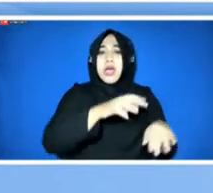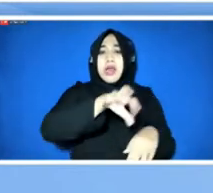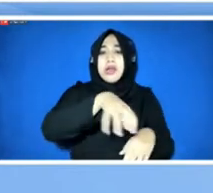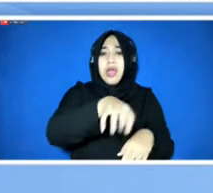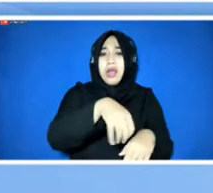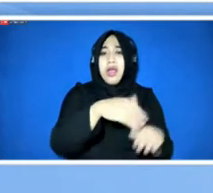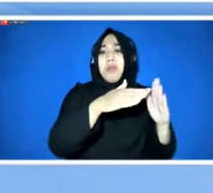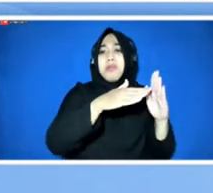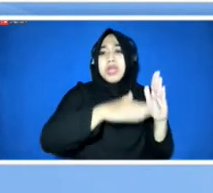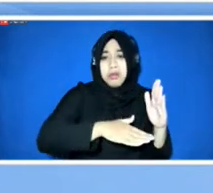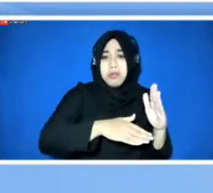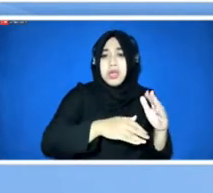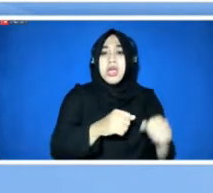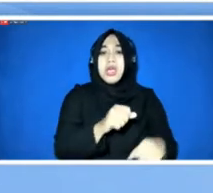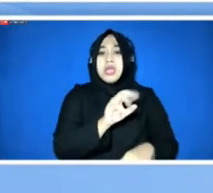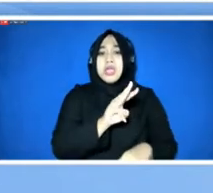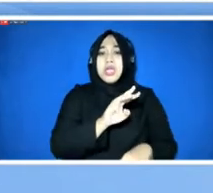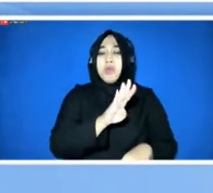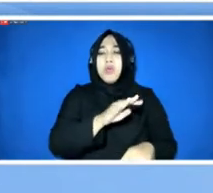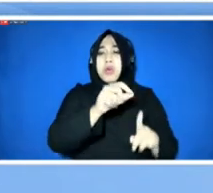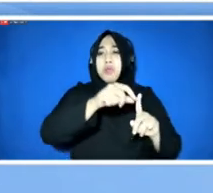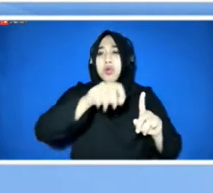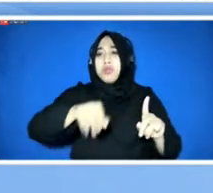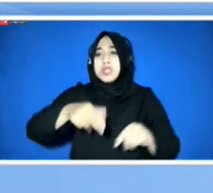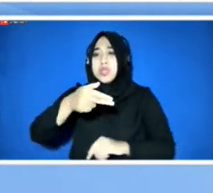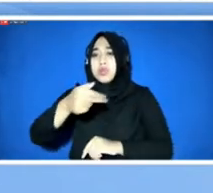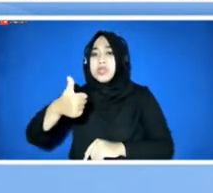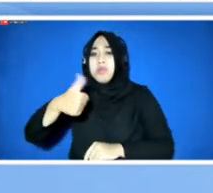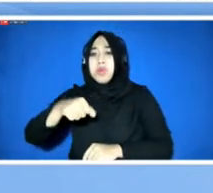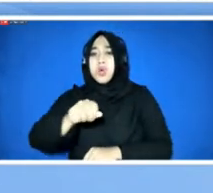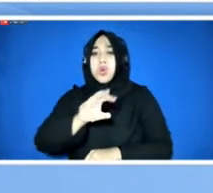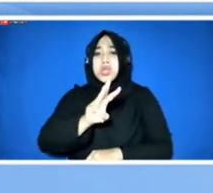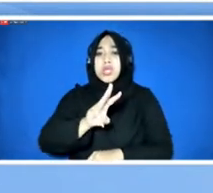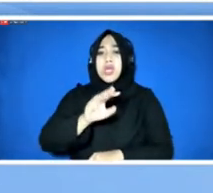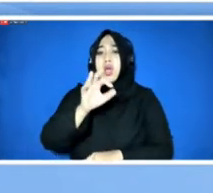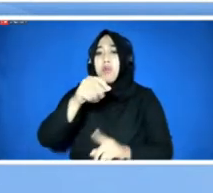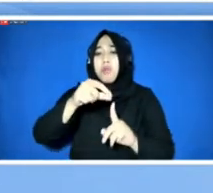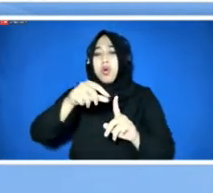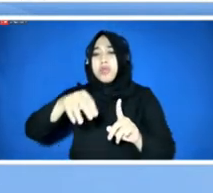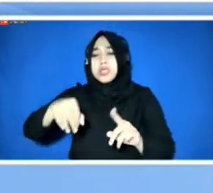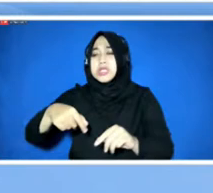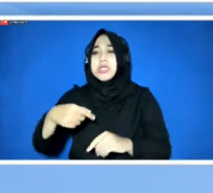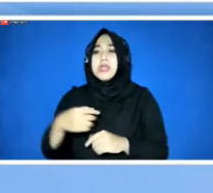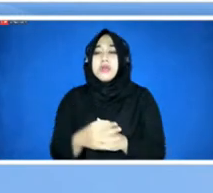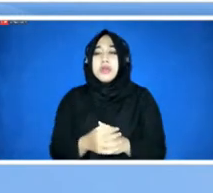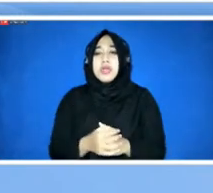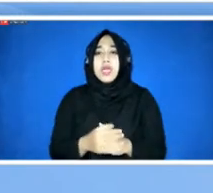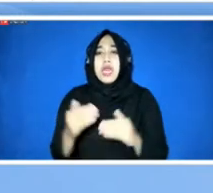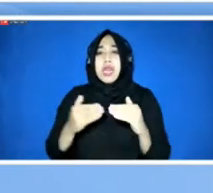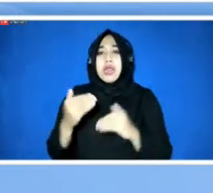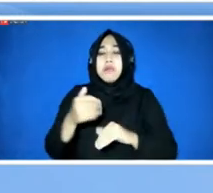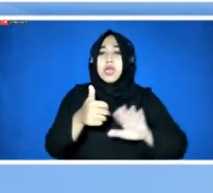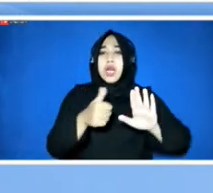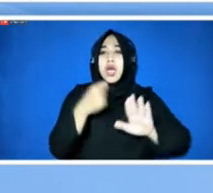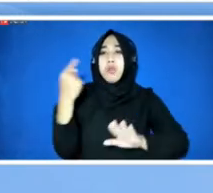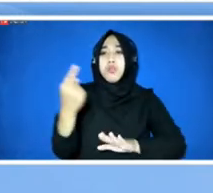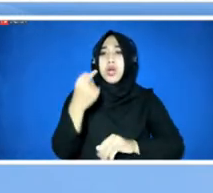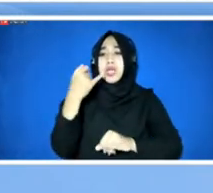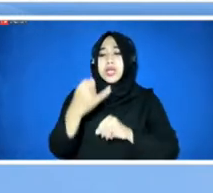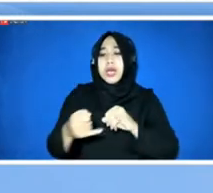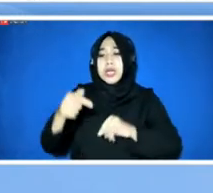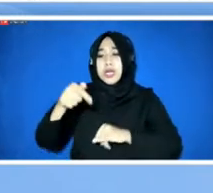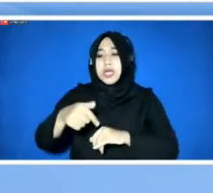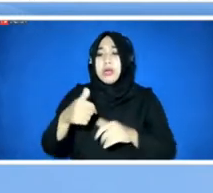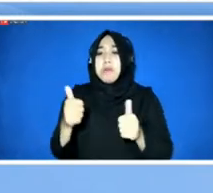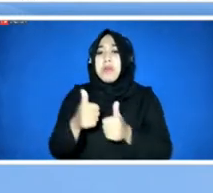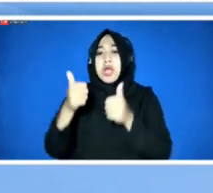Dari 34 provinsi di Indonesia, ternyata baru 3 provinsi yang selama lebih dari 6 bulan kebelakang ini